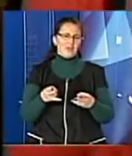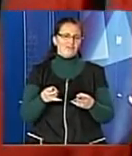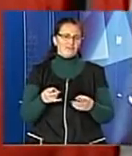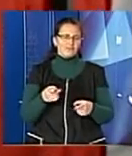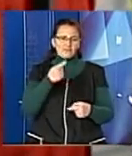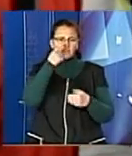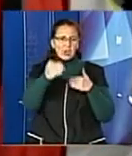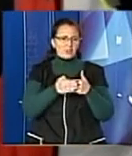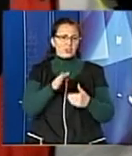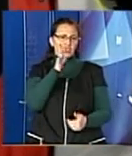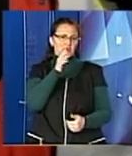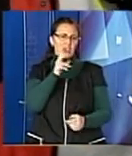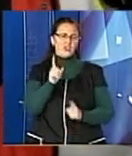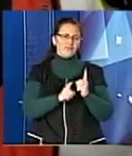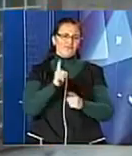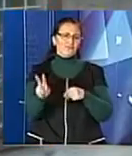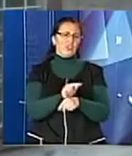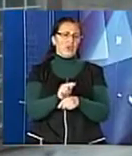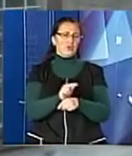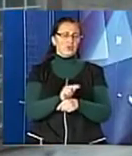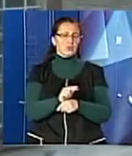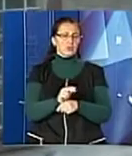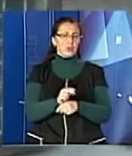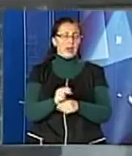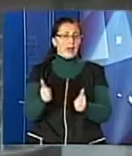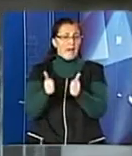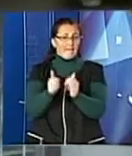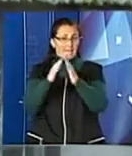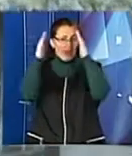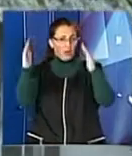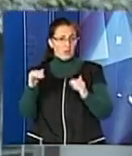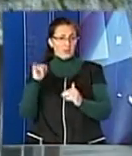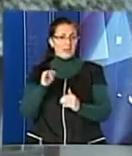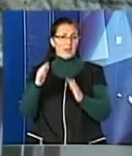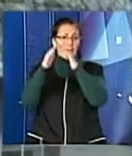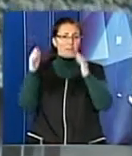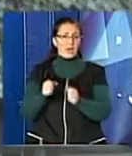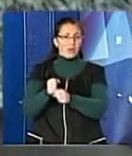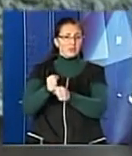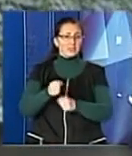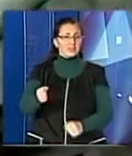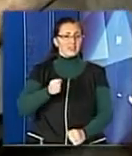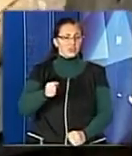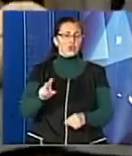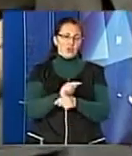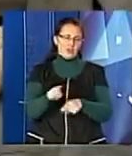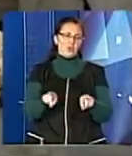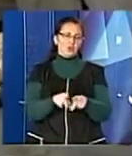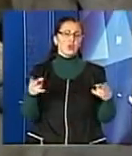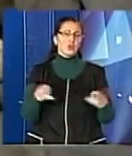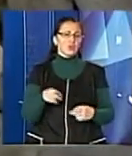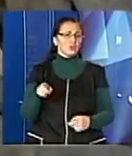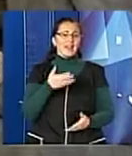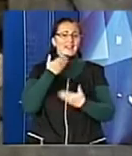найближчому часу якоїсь реконструкції. До ансамблю храму відноситься і дзвіниця, яка теж потребує реставрації. Тут немає